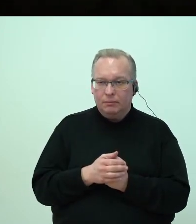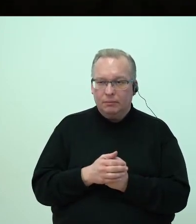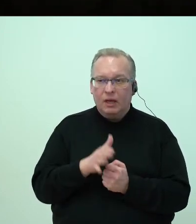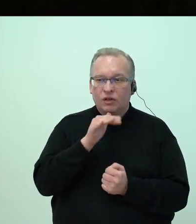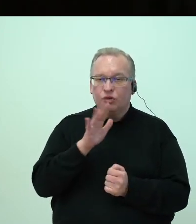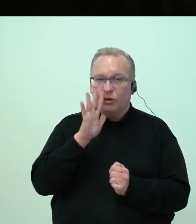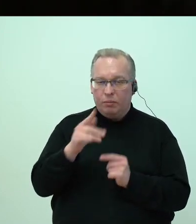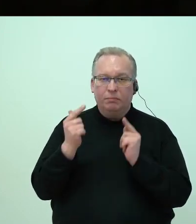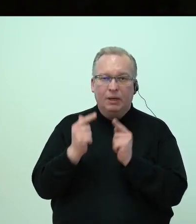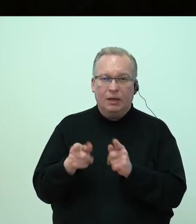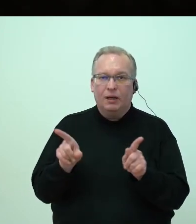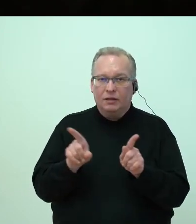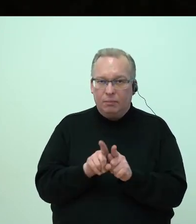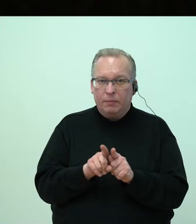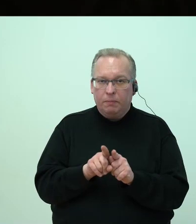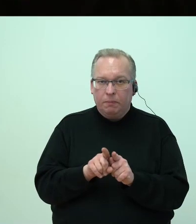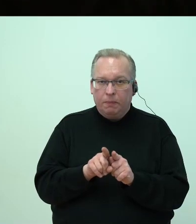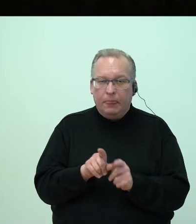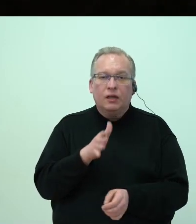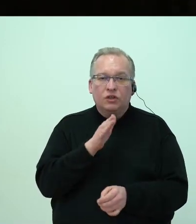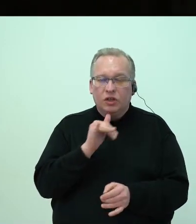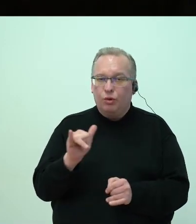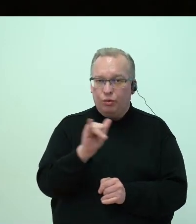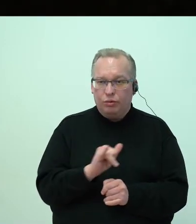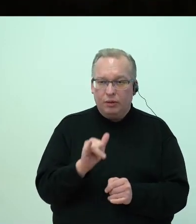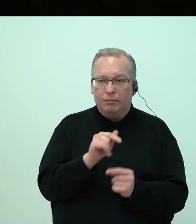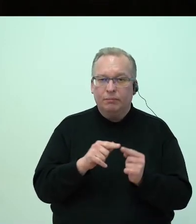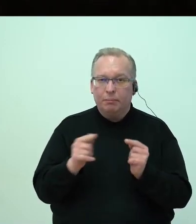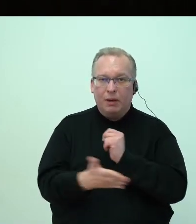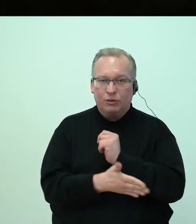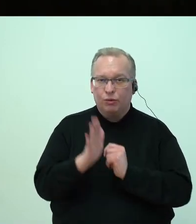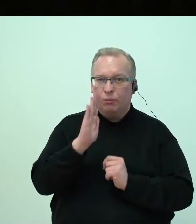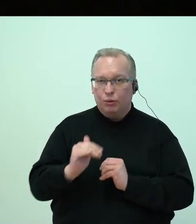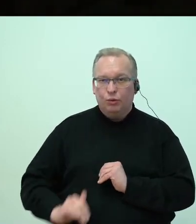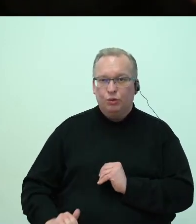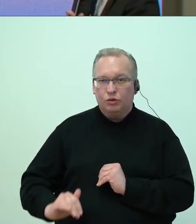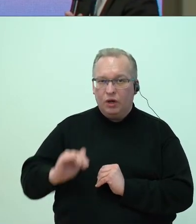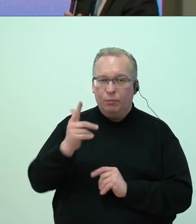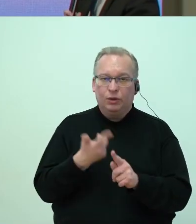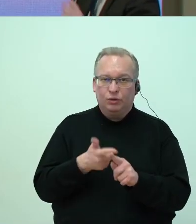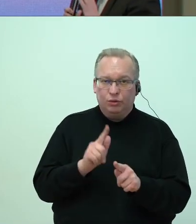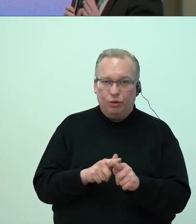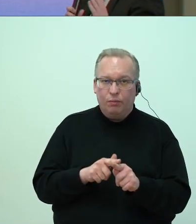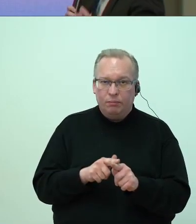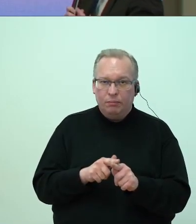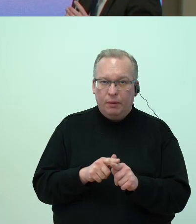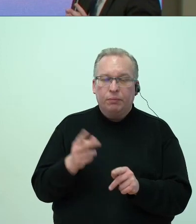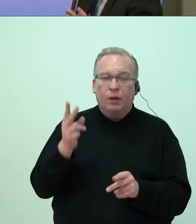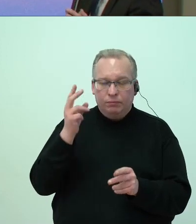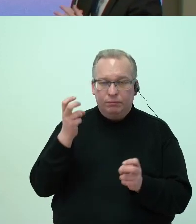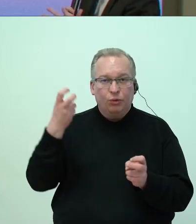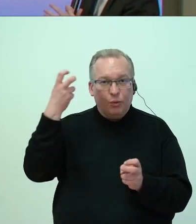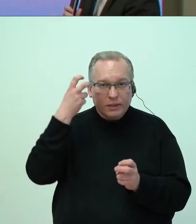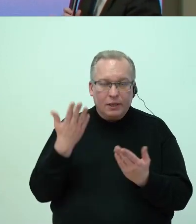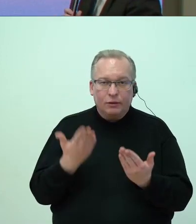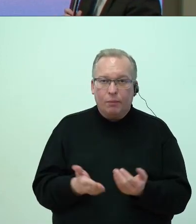antisemitas ir būtų nekentęs žydų, jis tą būtų daręs jau kurį laiką. Jis būtų užaugęs su tomis antisemitinėmis nuostatomis ir taip